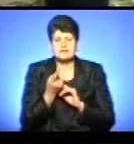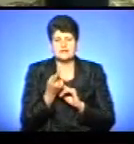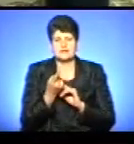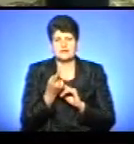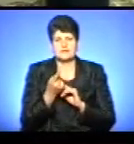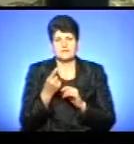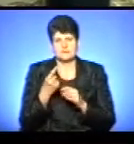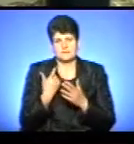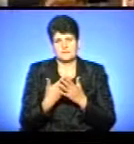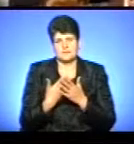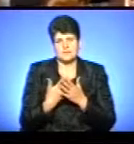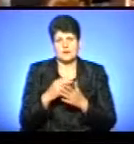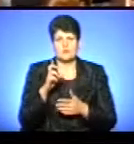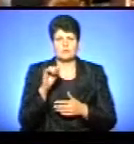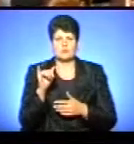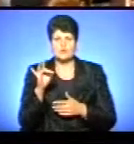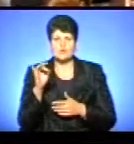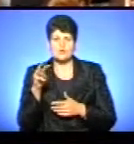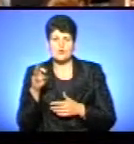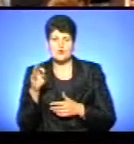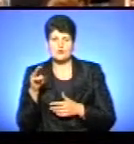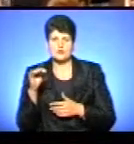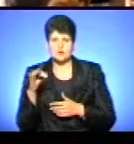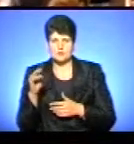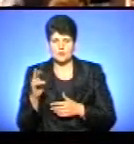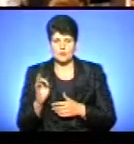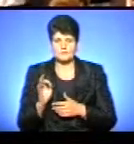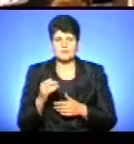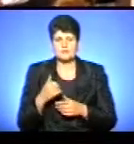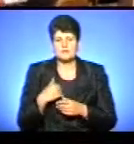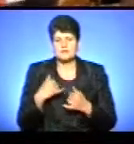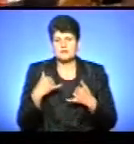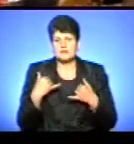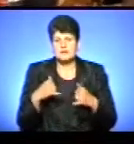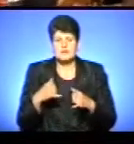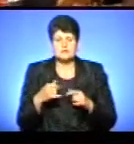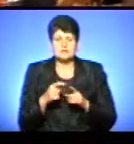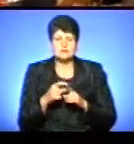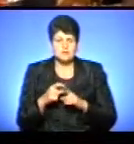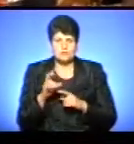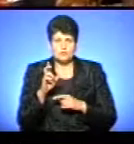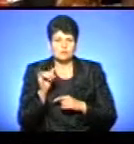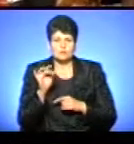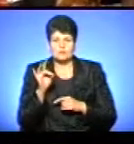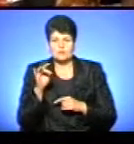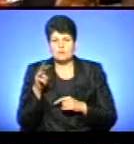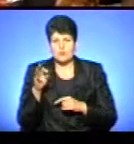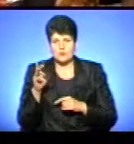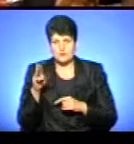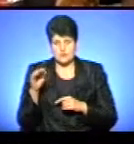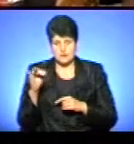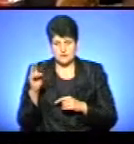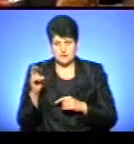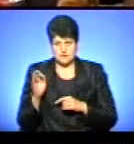«Бурмутійка». Я колекціоную слова. Мене дуже вразило слово «бурмутійко», яке я для себе відкрила в словнику вишуканих